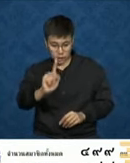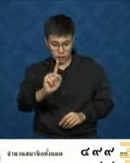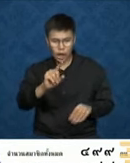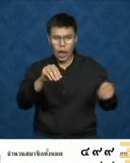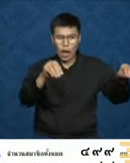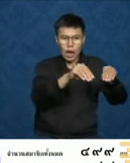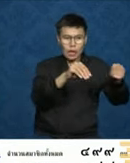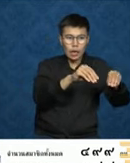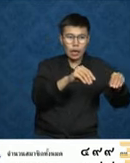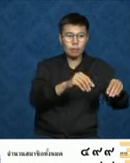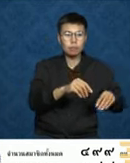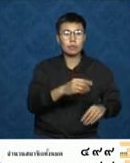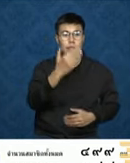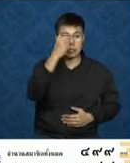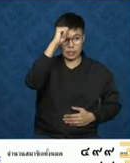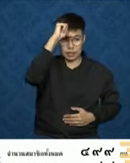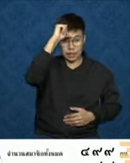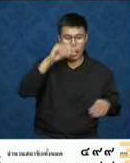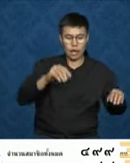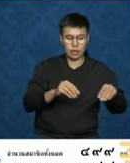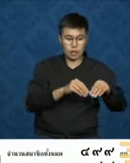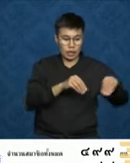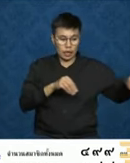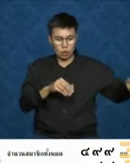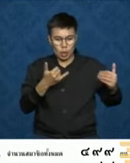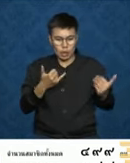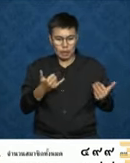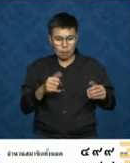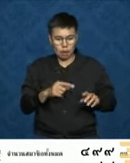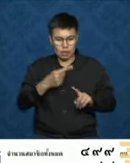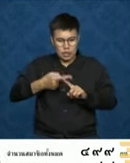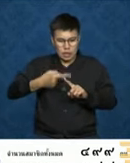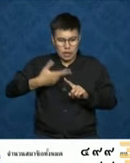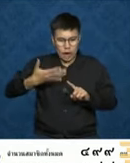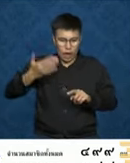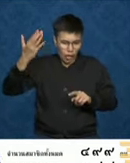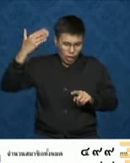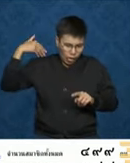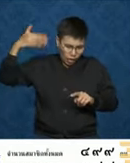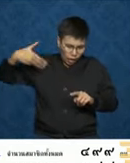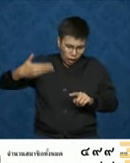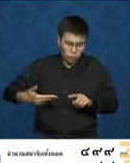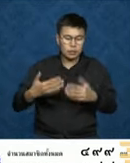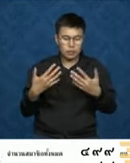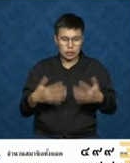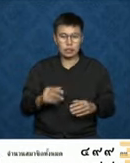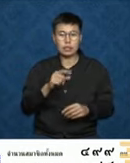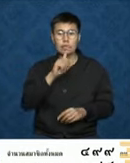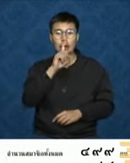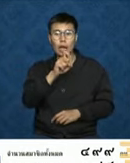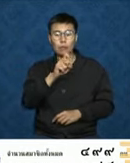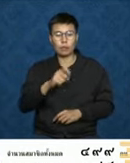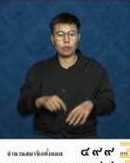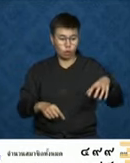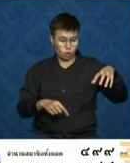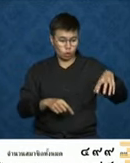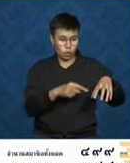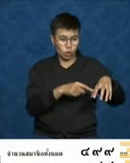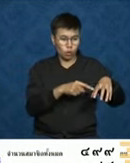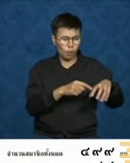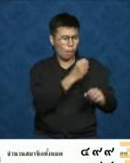ซึ่งไกลจากชายฝั่งประเทศไทยขณะนี้ผ่านมา 5เดือนแล้วขอคำชี้แจงจากกระทรวงมหาดไทยว่าทุ่นที่ทะเลอดามันจะ